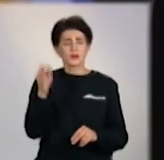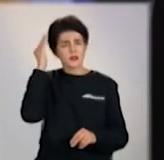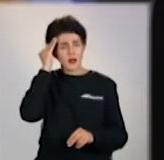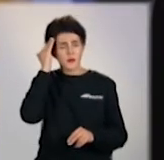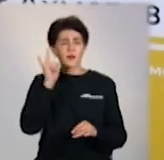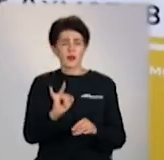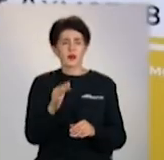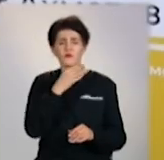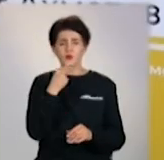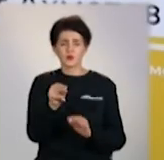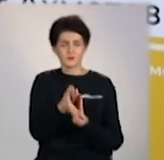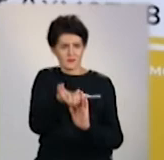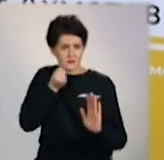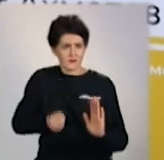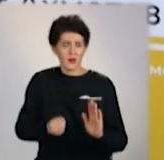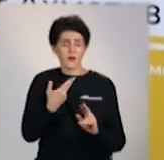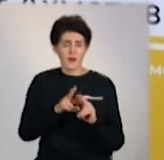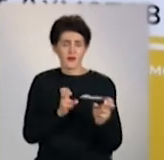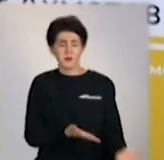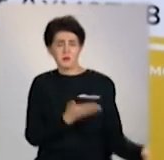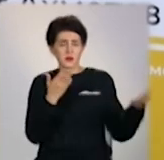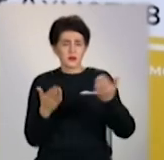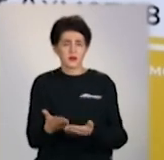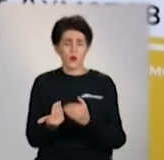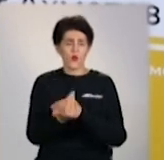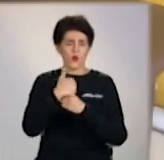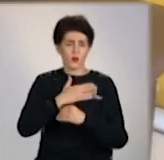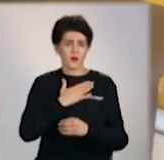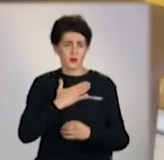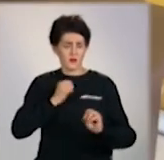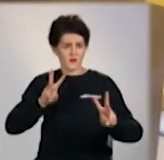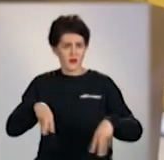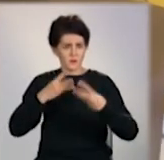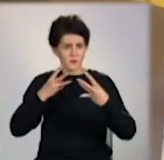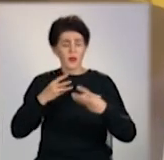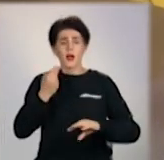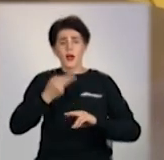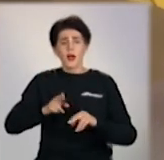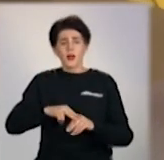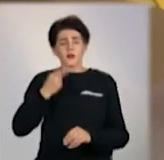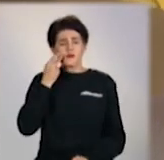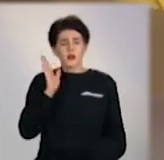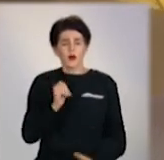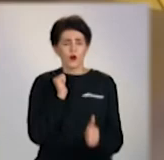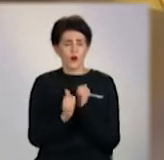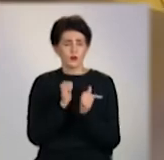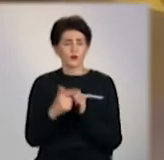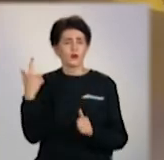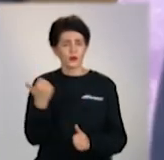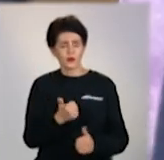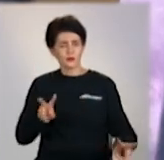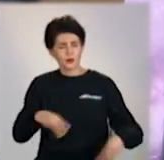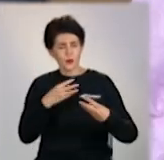знаннями лікарів, які ми запрошуємо в якості гостей на наші ефіри. Прямі трансляції проходять щотижня. До них